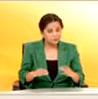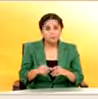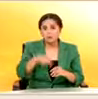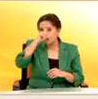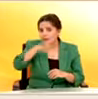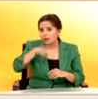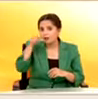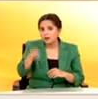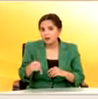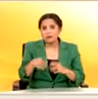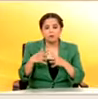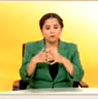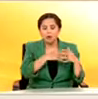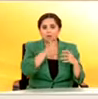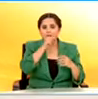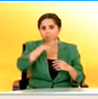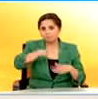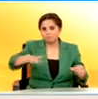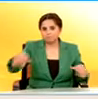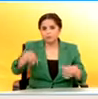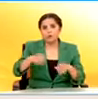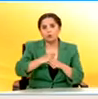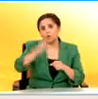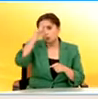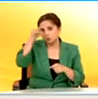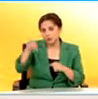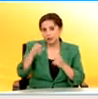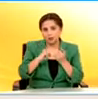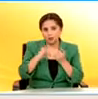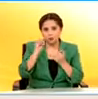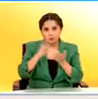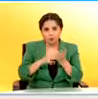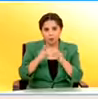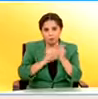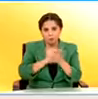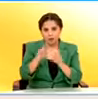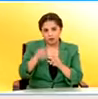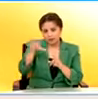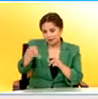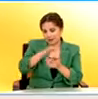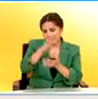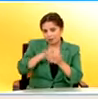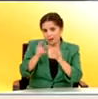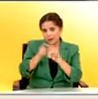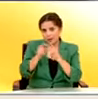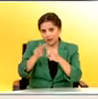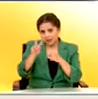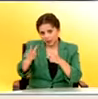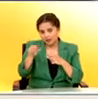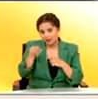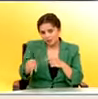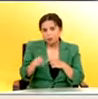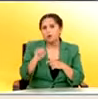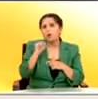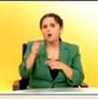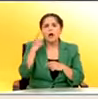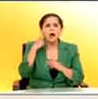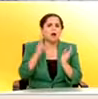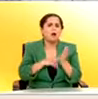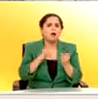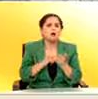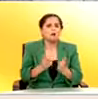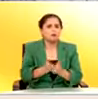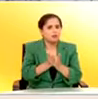देश के पश्चिमी तट पर गुजरात के सोमनाथ के पास एक जिला है दीव। दीव में आईएनएस खुखरी